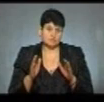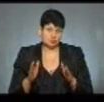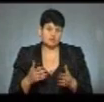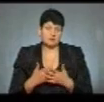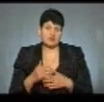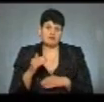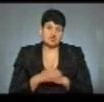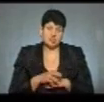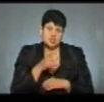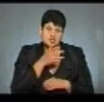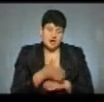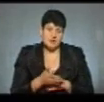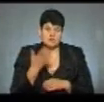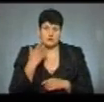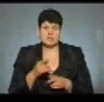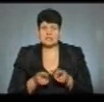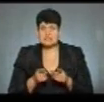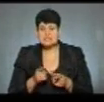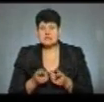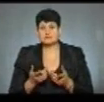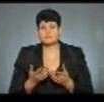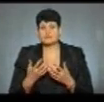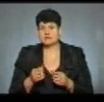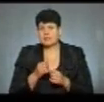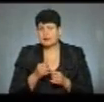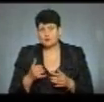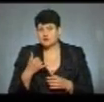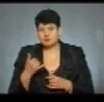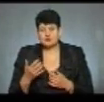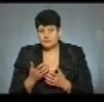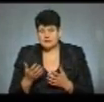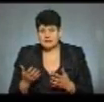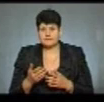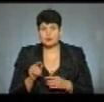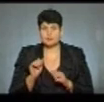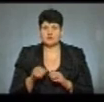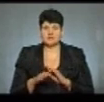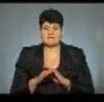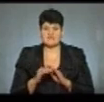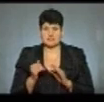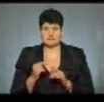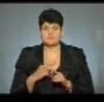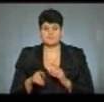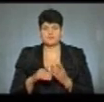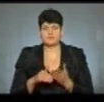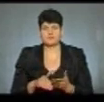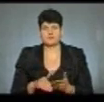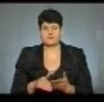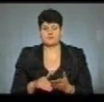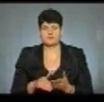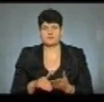там вечірній час, коли дійсно вже не можемо кудись дзвонити, тоді можна викликати екстрену медичну